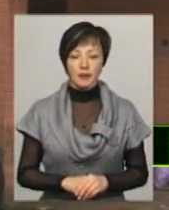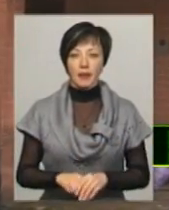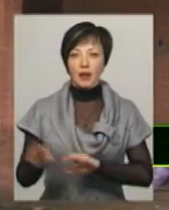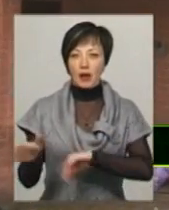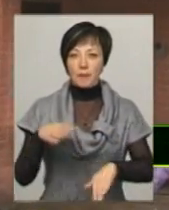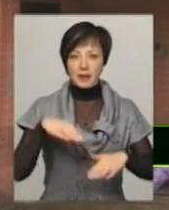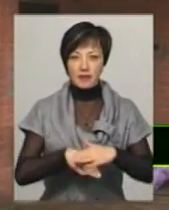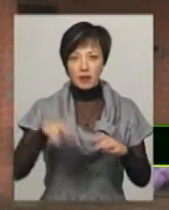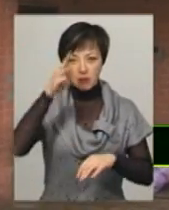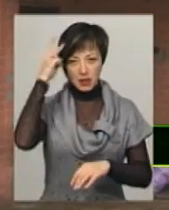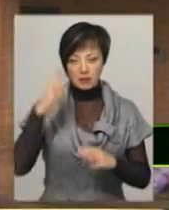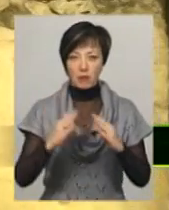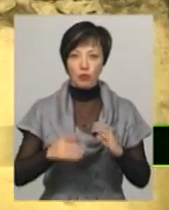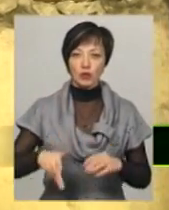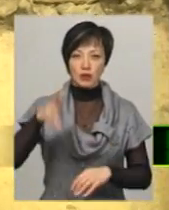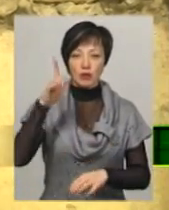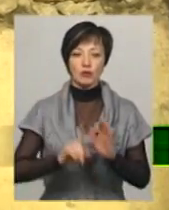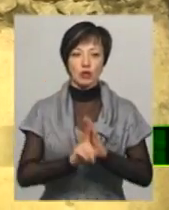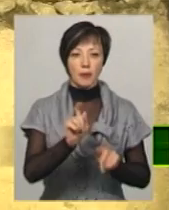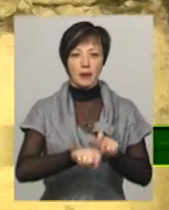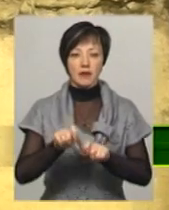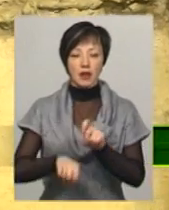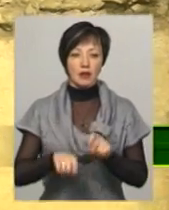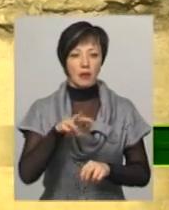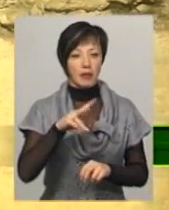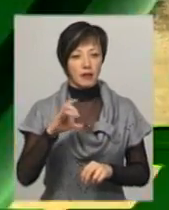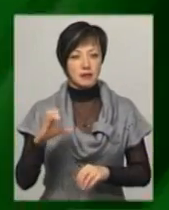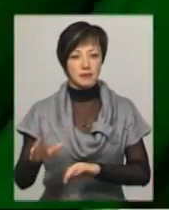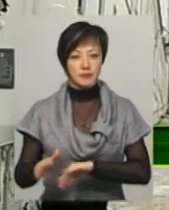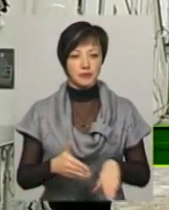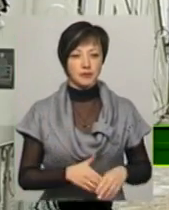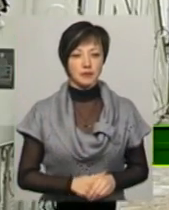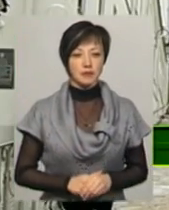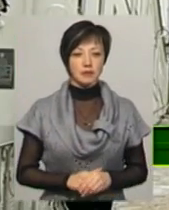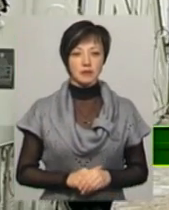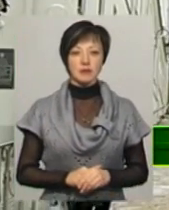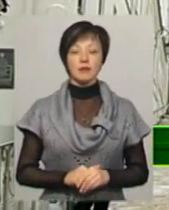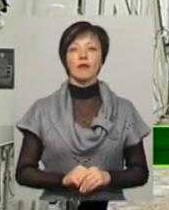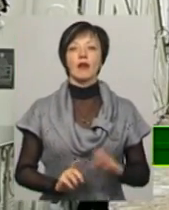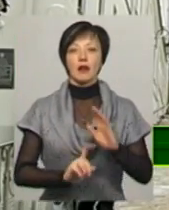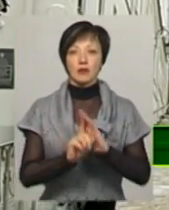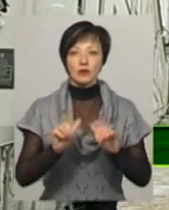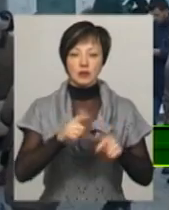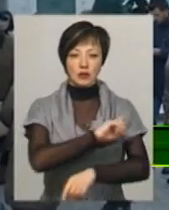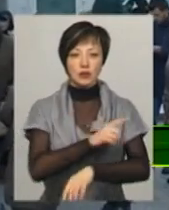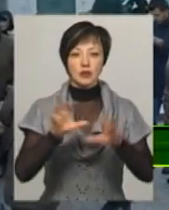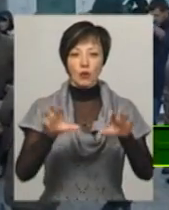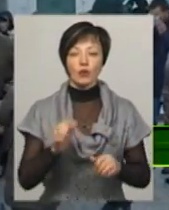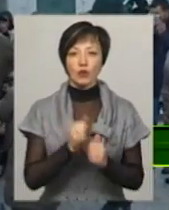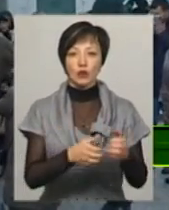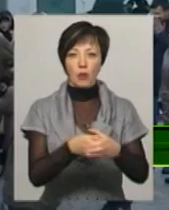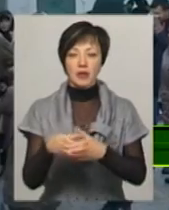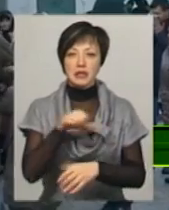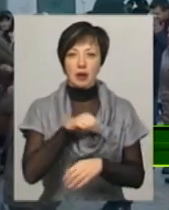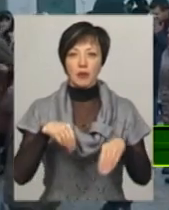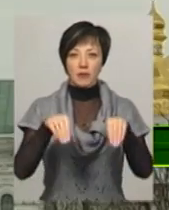Підвали хмельницьких багатоповерхівок розпочали перевіряти рятувальники. Набув чинності закон, що дозволяє кожній громаді